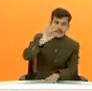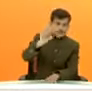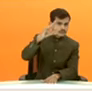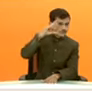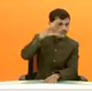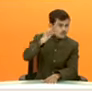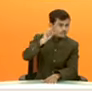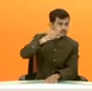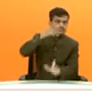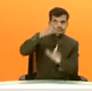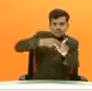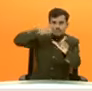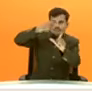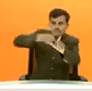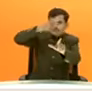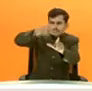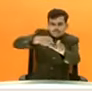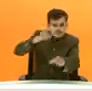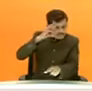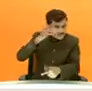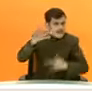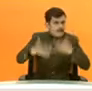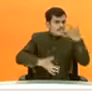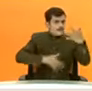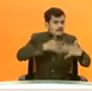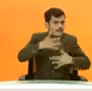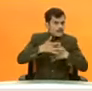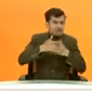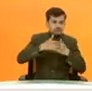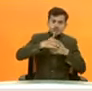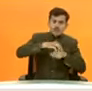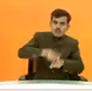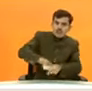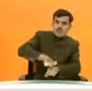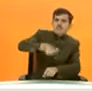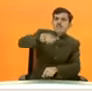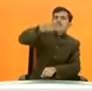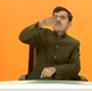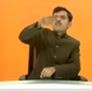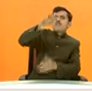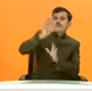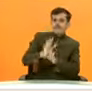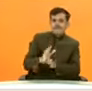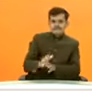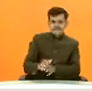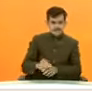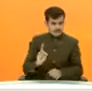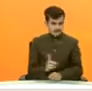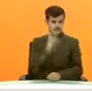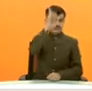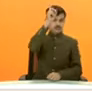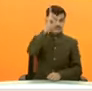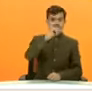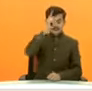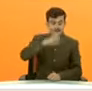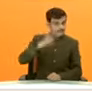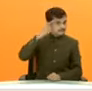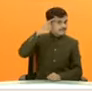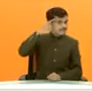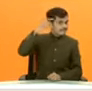हैं, तो लगता है हमने कितनी लंबी दूरी तय की है। अंतरिक्ष में भारत के सपनों